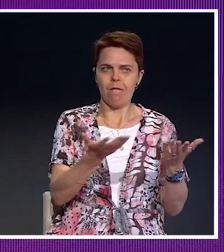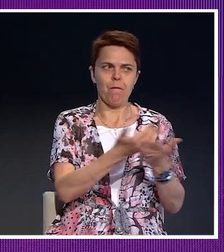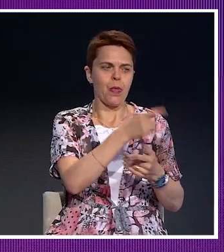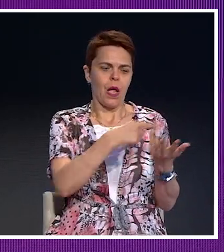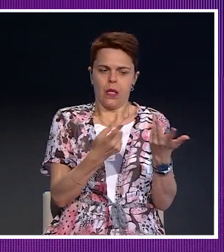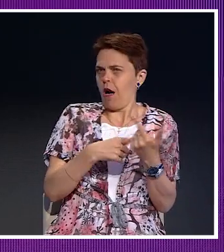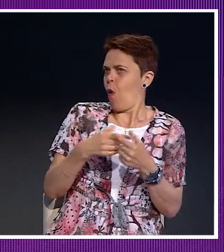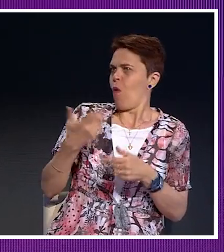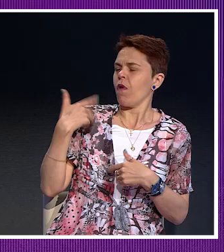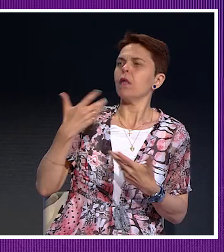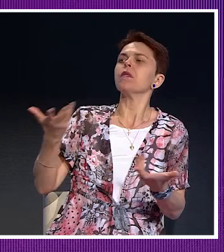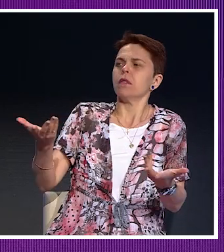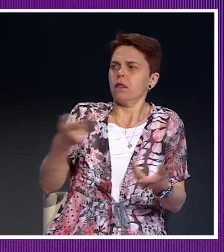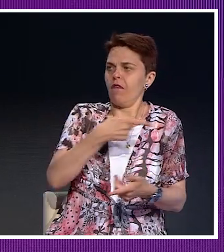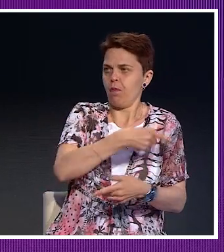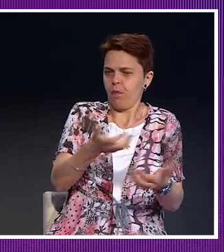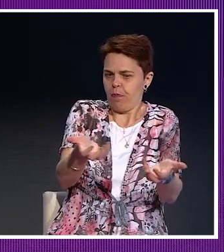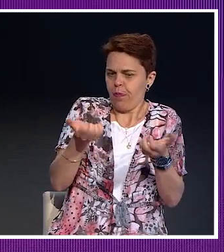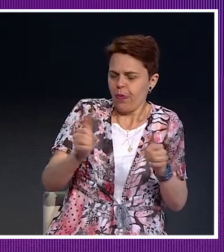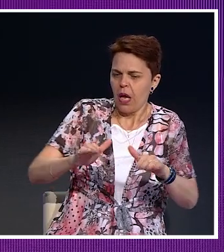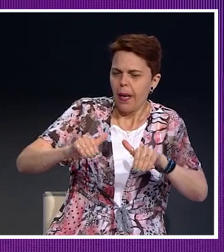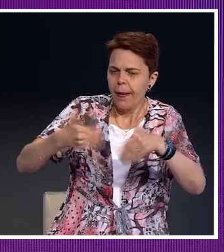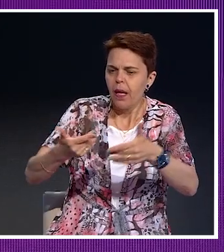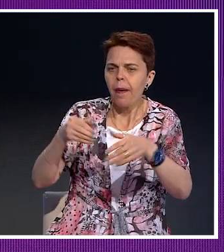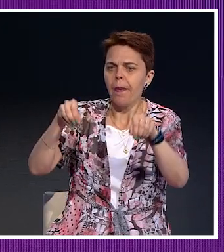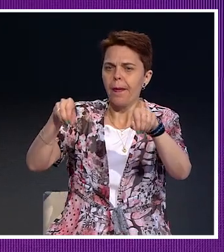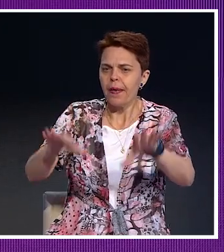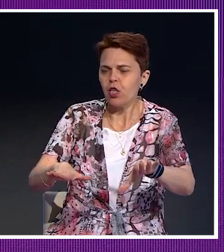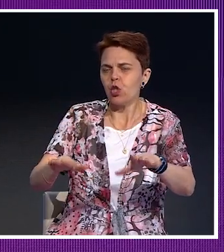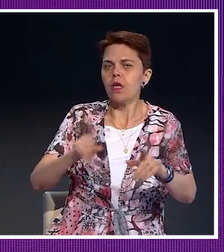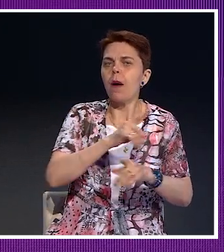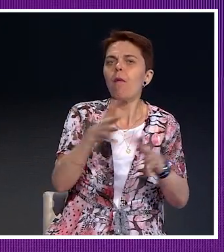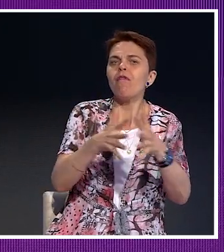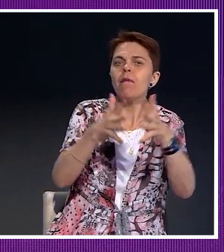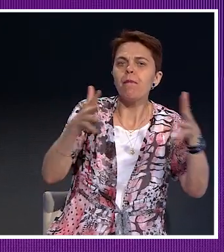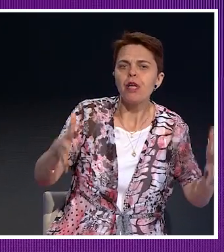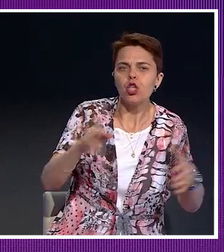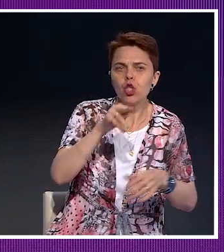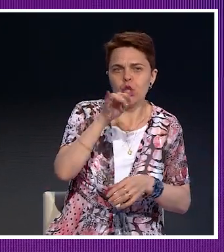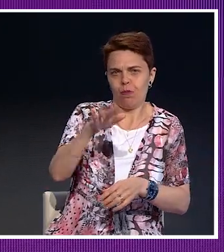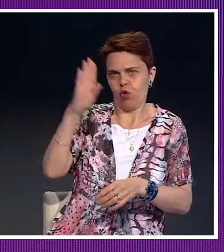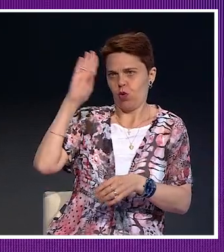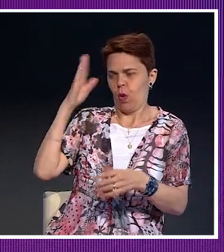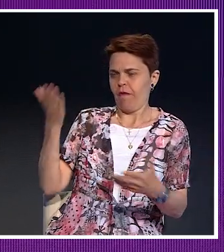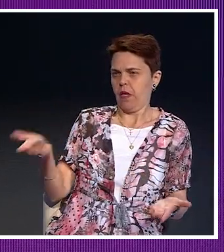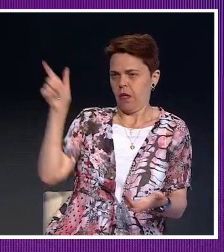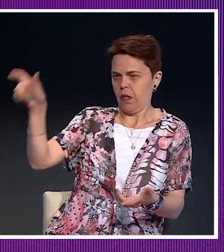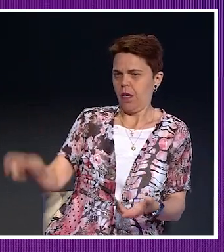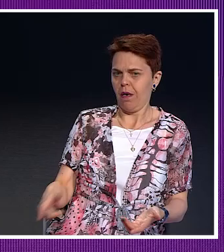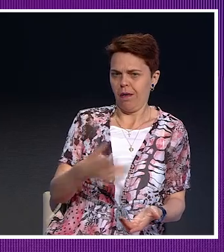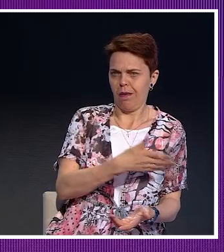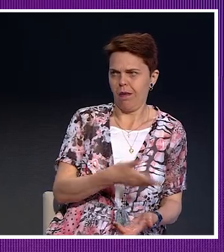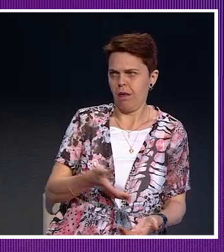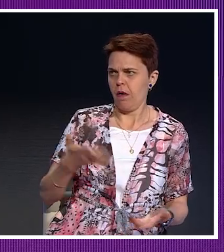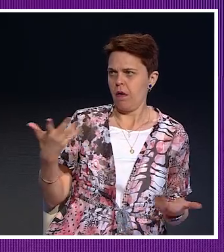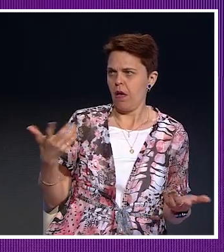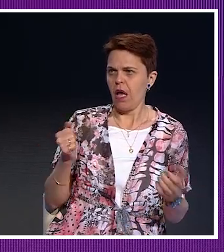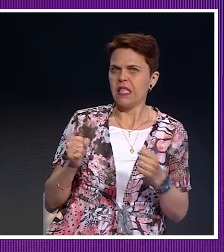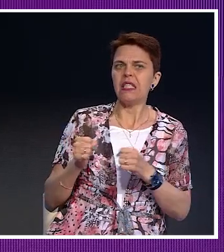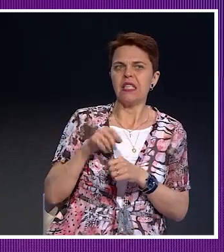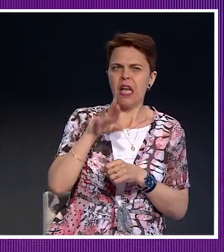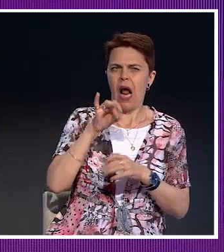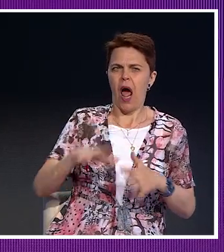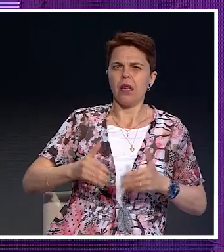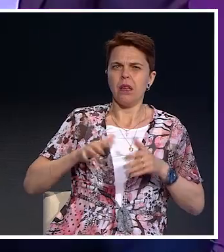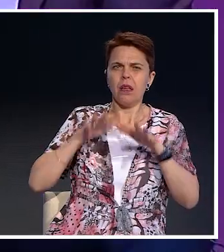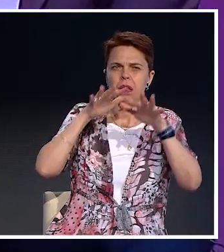починають рахуватися, бо ви пропонуєте рішення, ви їх пропонуєте значно більше, ніж чоловіки, вам все одно скажуть, ну стратегом же ти бути не можеш, там,